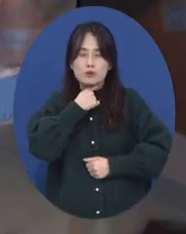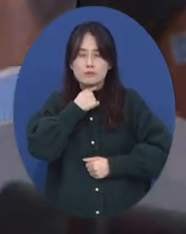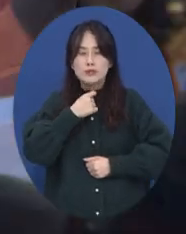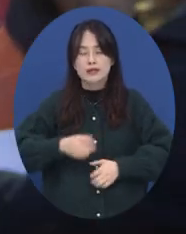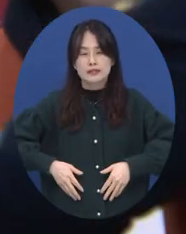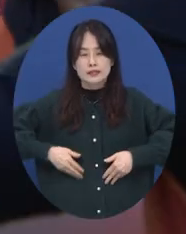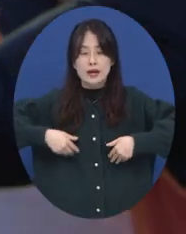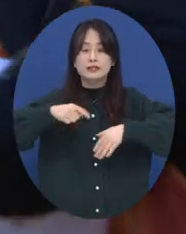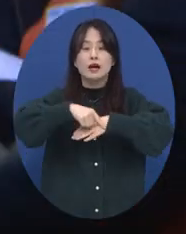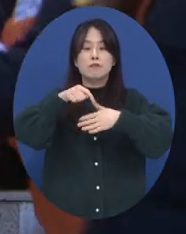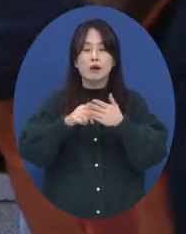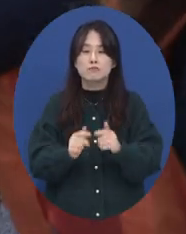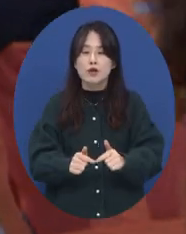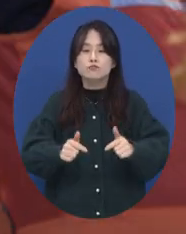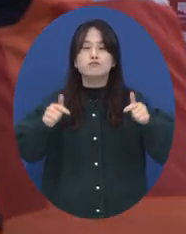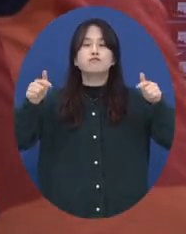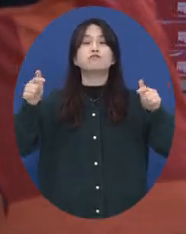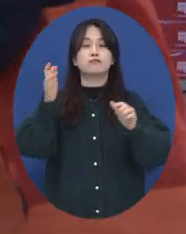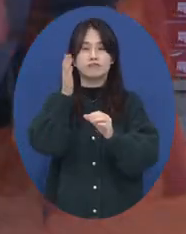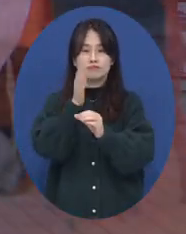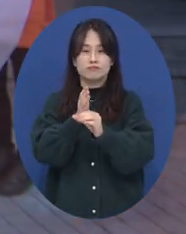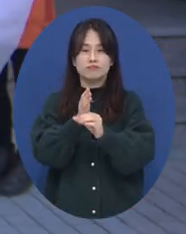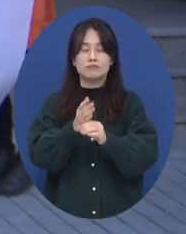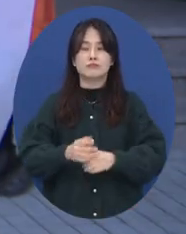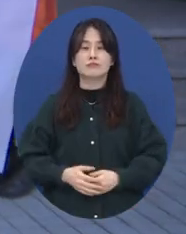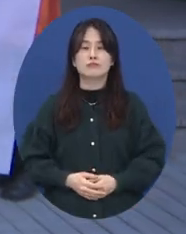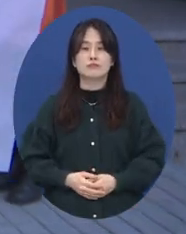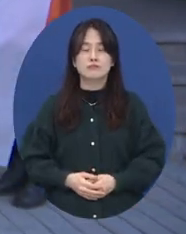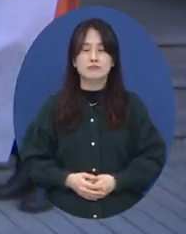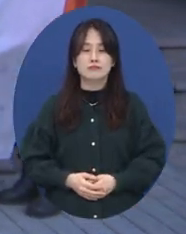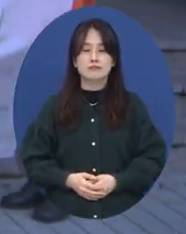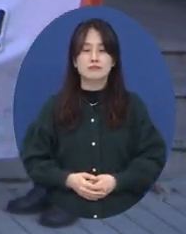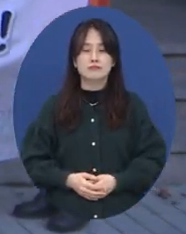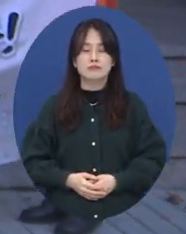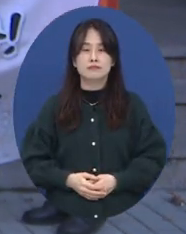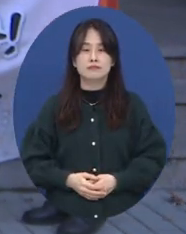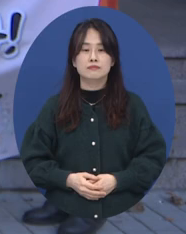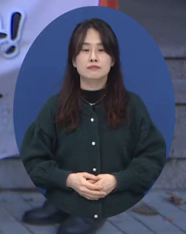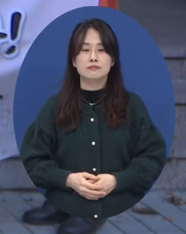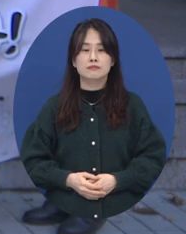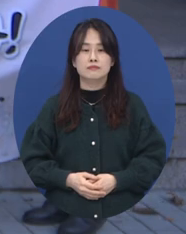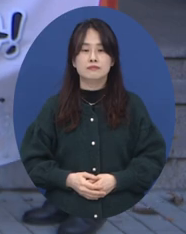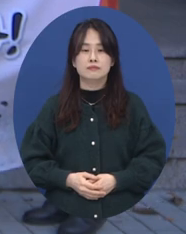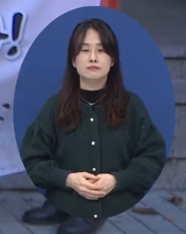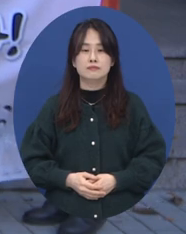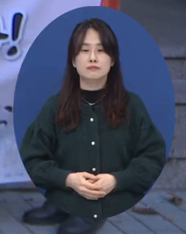온정이 그 어느 때보다 커지고 있습니다. 경기지TV 최지연입니다.